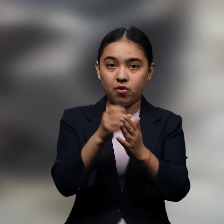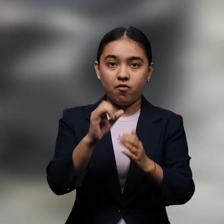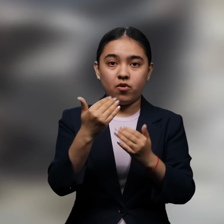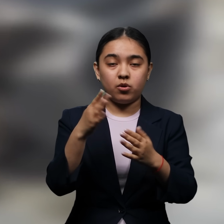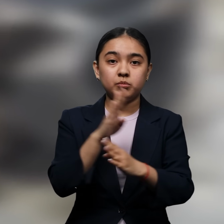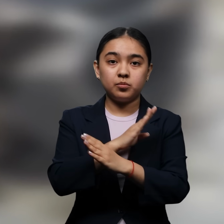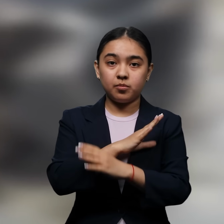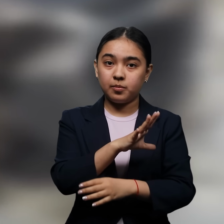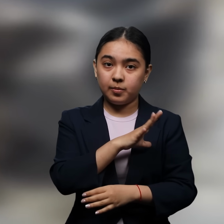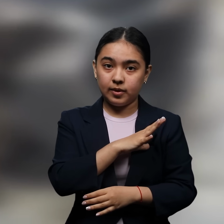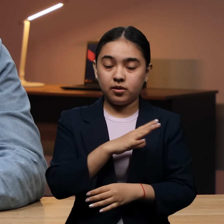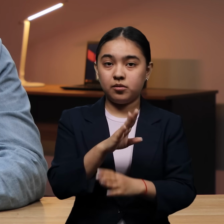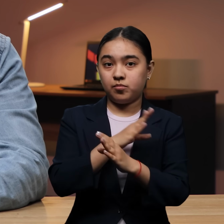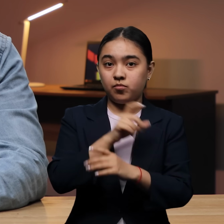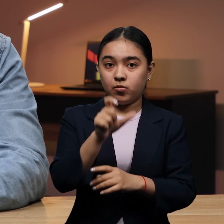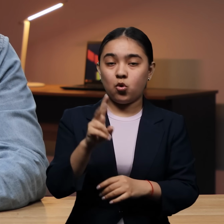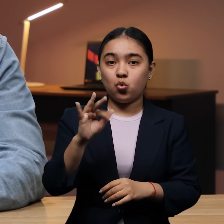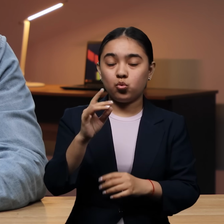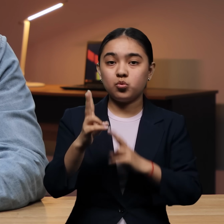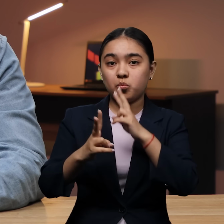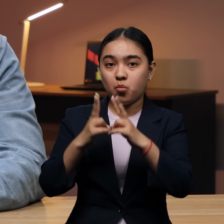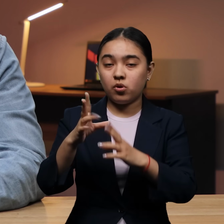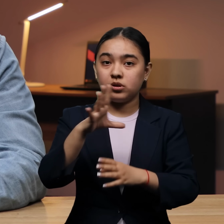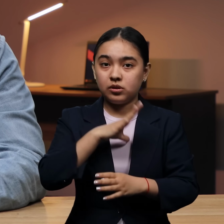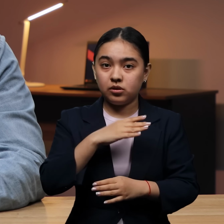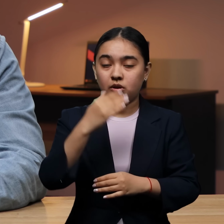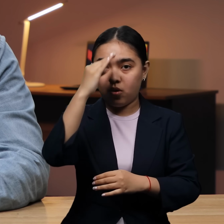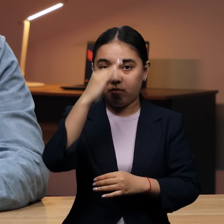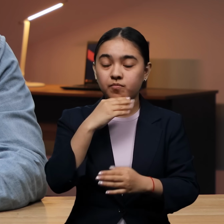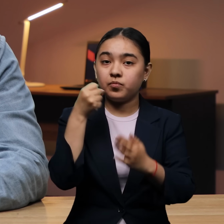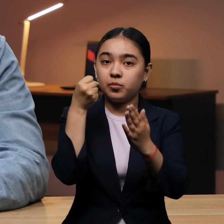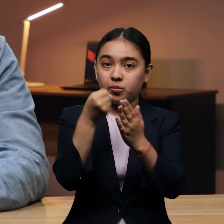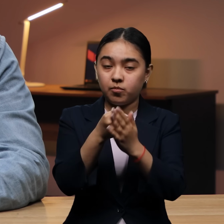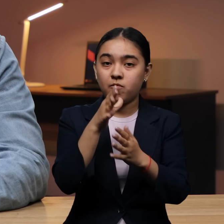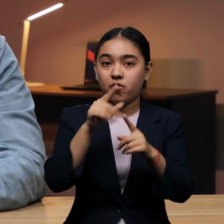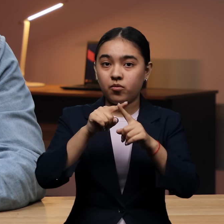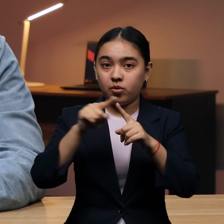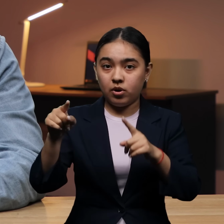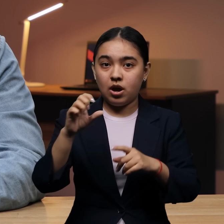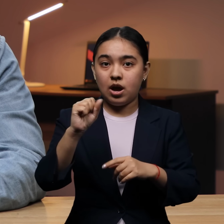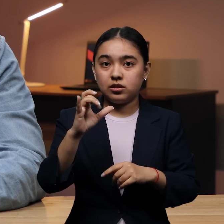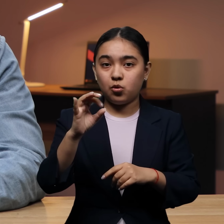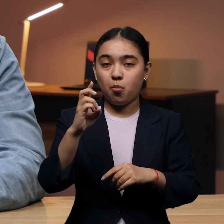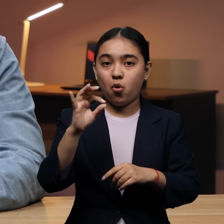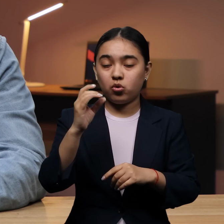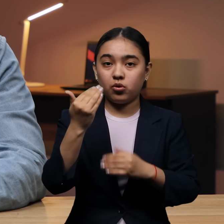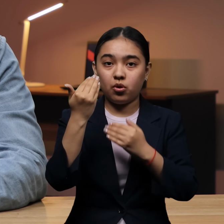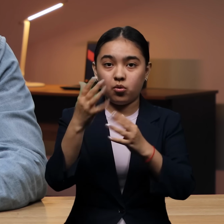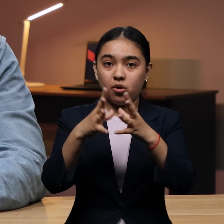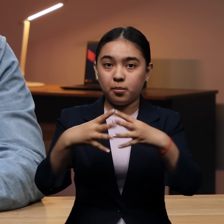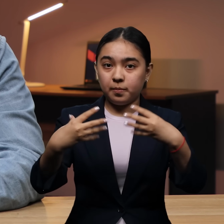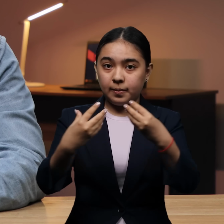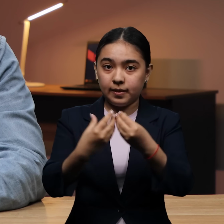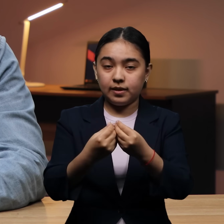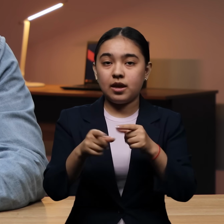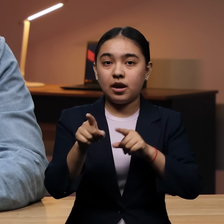piyoda urib ketilgan va u halok bo'lgandi. Marhumning o'g'li kun o'zga murojaat qilib, otasi urib yuborilgan vaqtda Asrolboy Qarayev